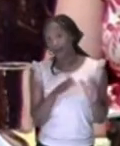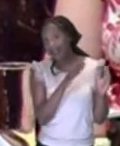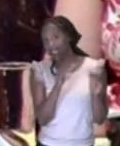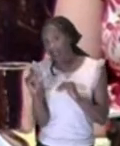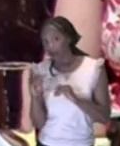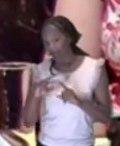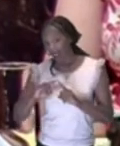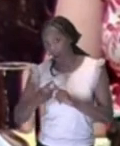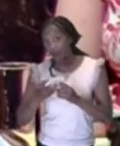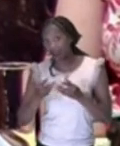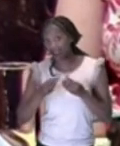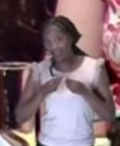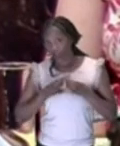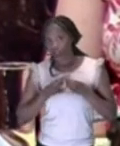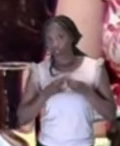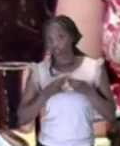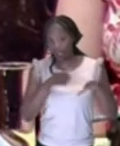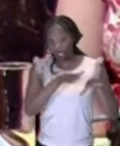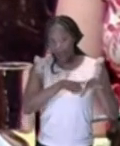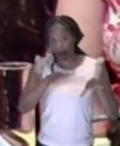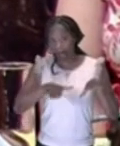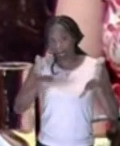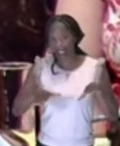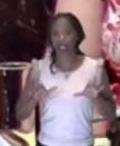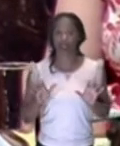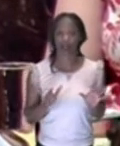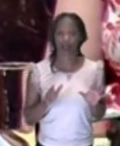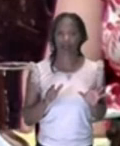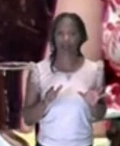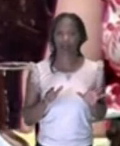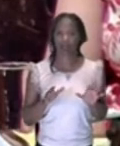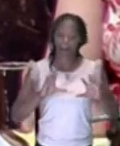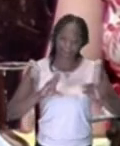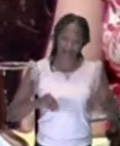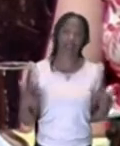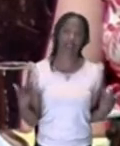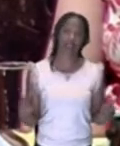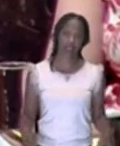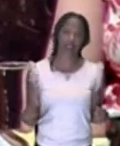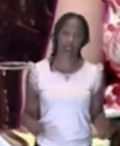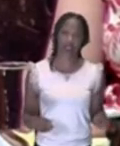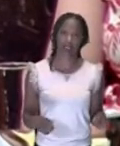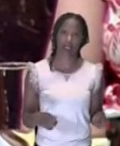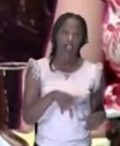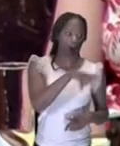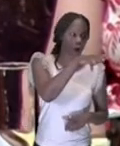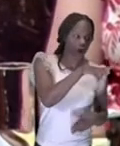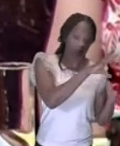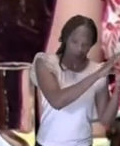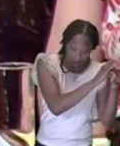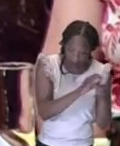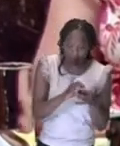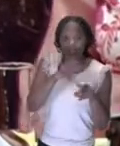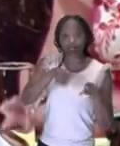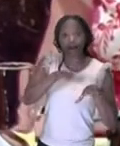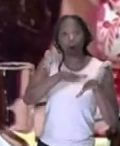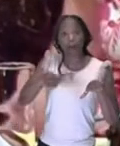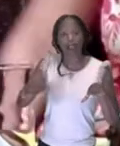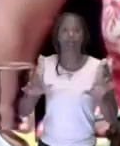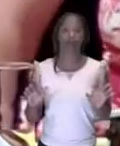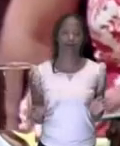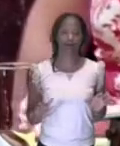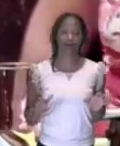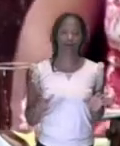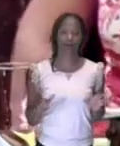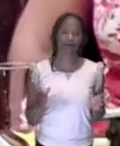de réaliser des stationnements. Parce que là encore, du stationnement. Oui, c'est ce qui va avec les logements en général. Donc du stationnement, c'est-à-dire qu'à un moment donné, on